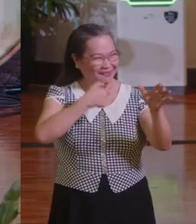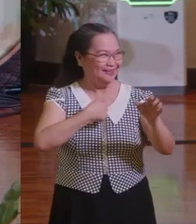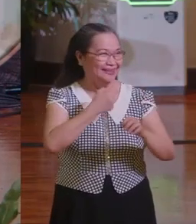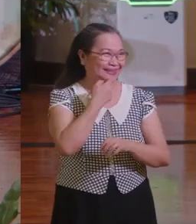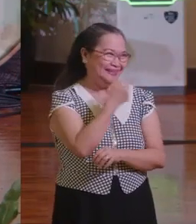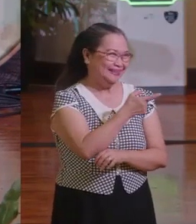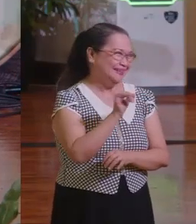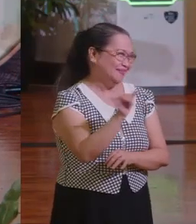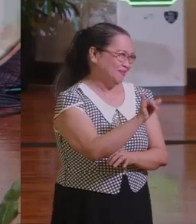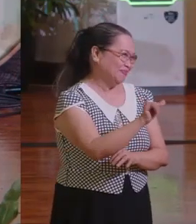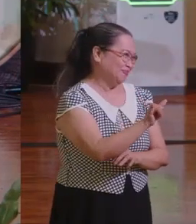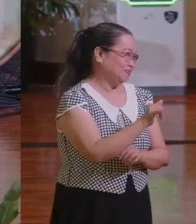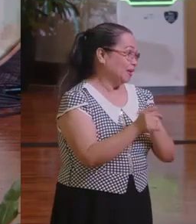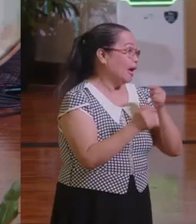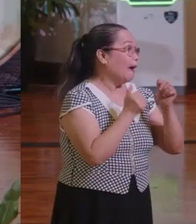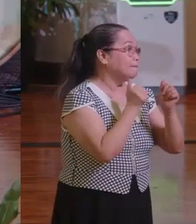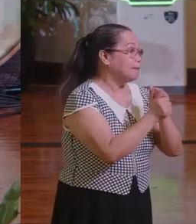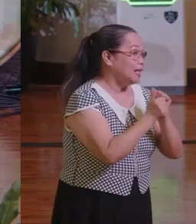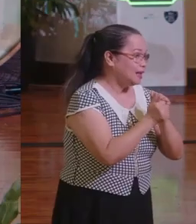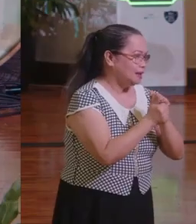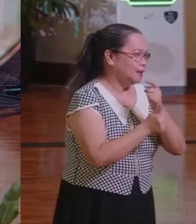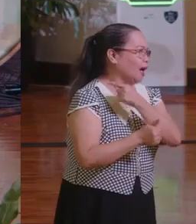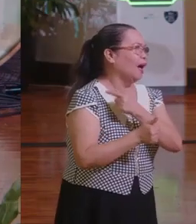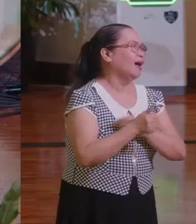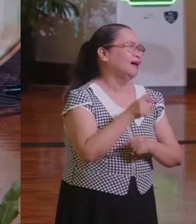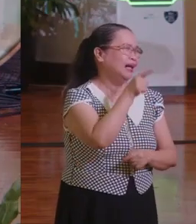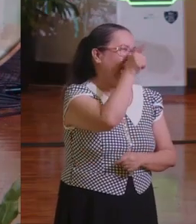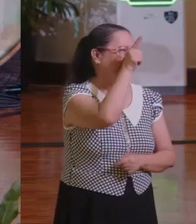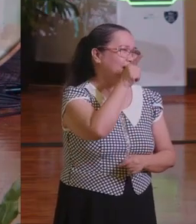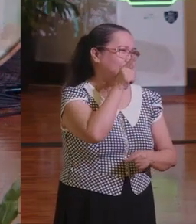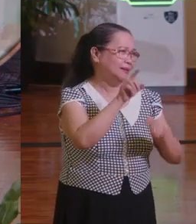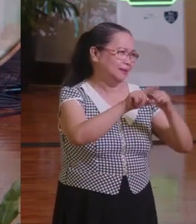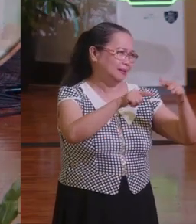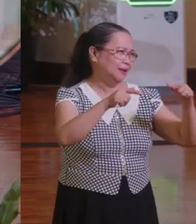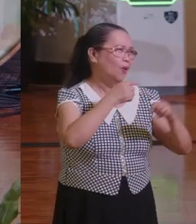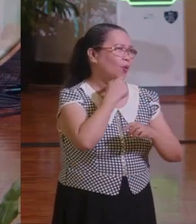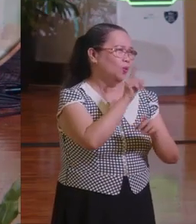mag-Latin, simul justus et peccator. No?